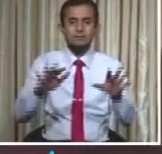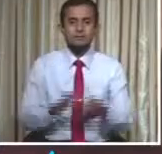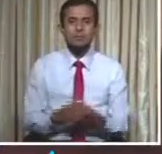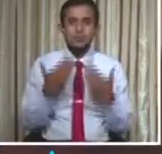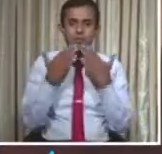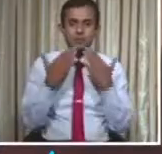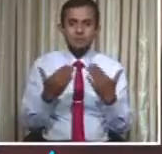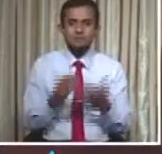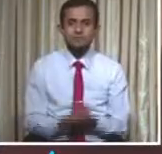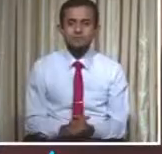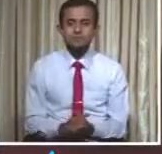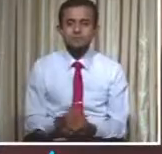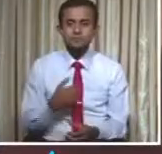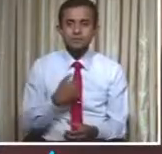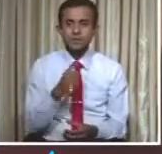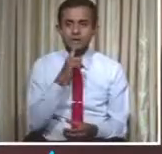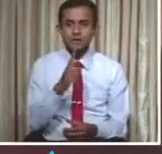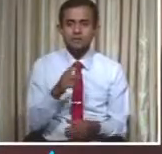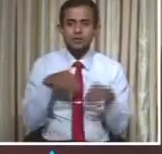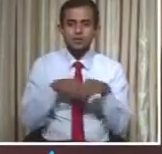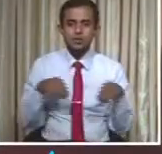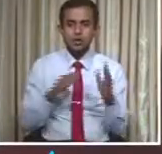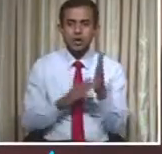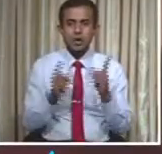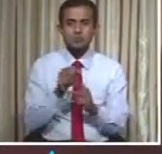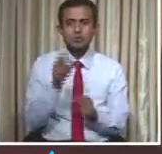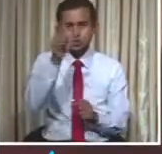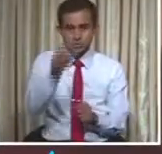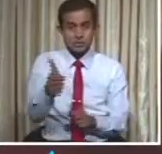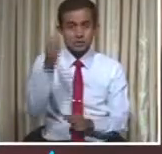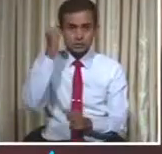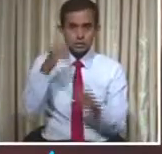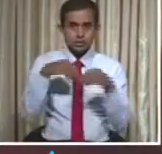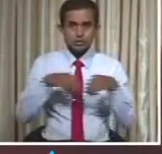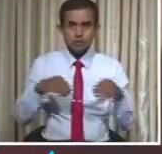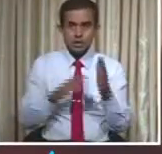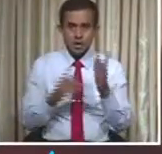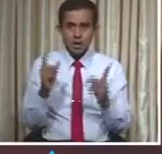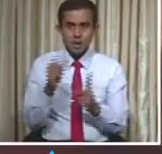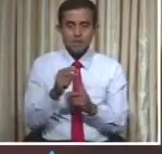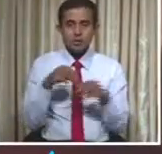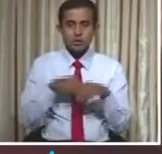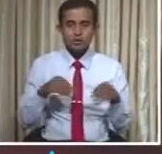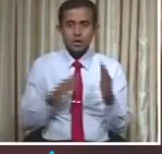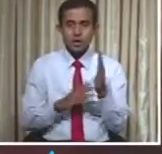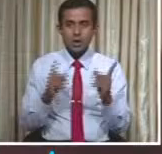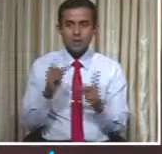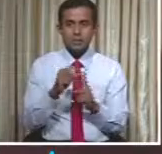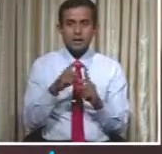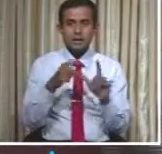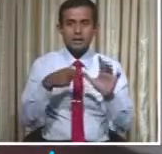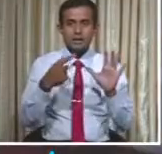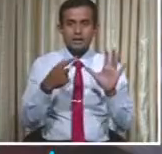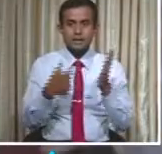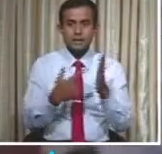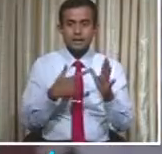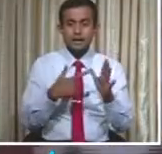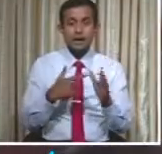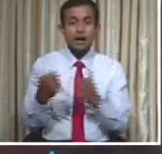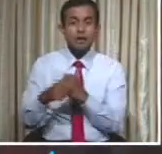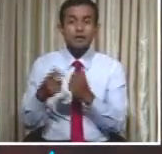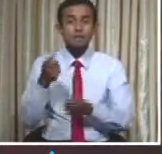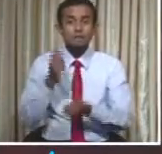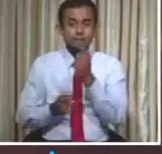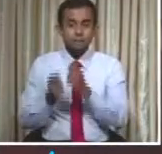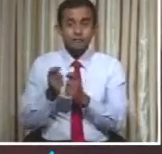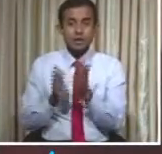බොහොම ස්තුතියි. මම කියන්නේ දැන් කෘෂිකර්ම මාත්‍ය ඔබතුමාත් හිටපු කෘෂිකර්ම ඇමතිවරයෙක් විදියට කෘෂිකර්ම මාත්‍යංශයේ ඩේටාබේස් එක හැදෙනවත් එක්කම වෙළඳ මාත්‍යංශයත්